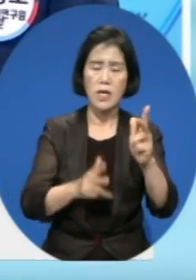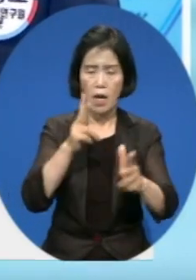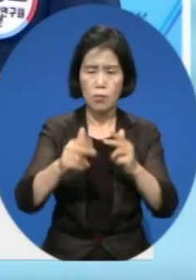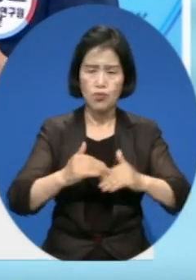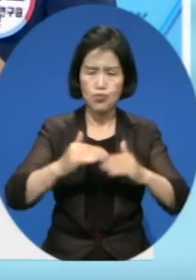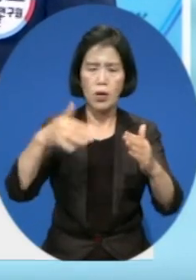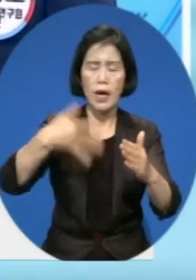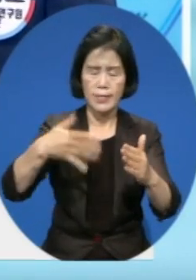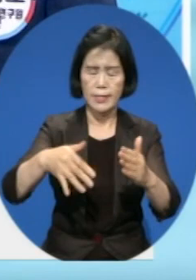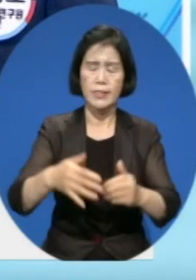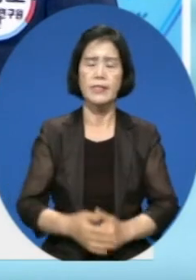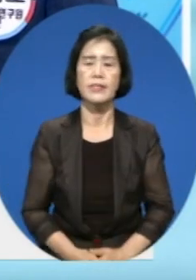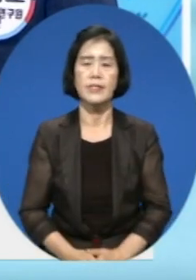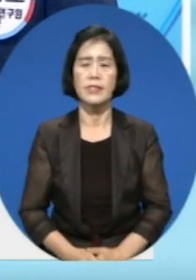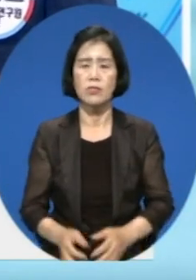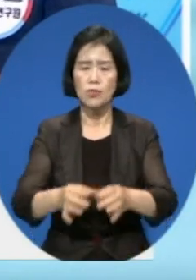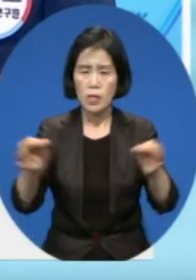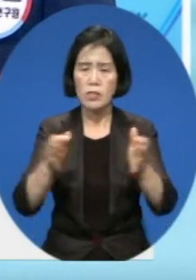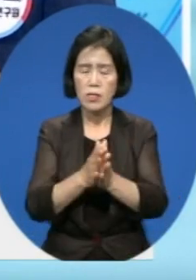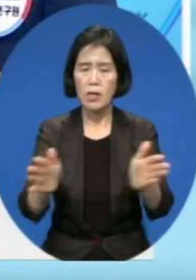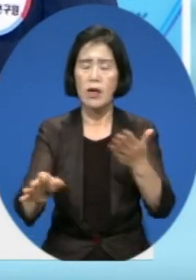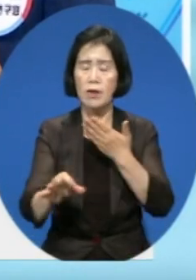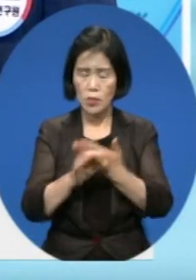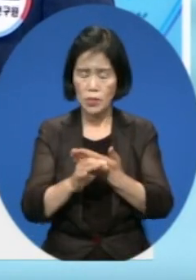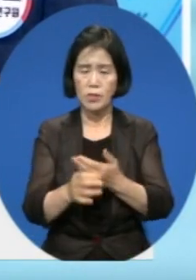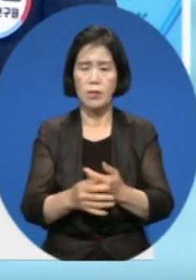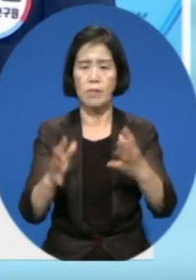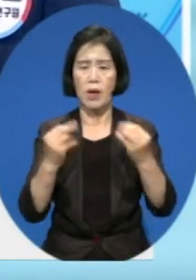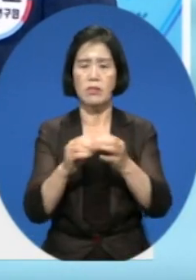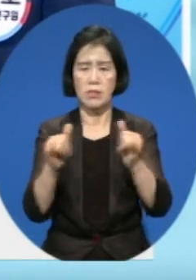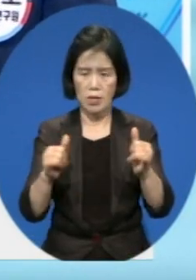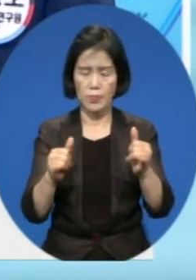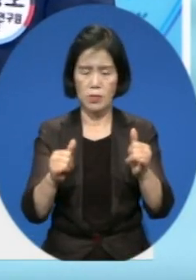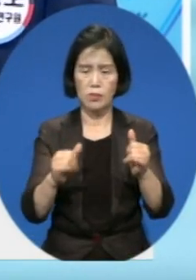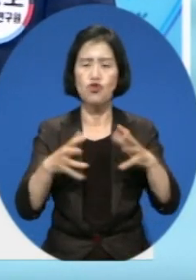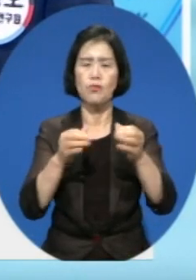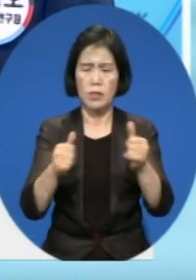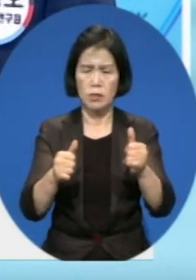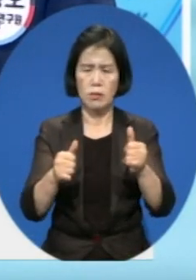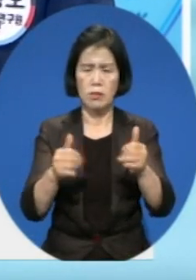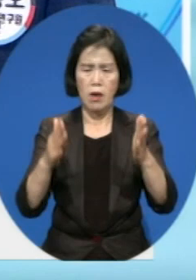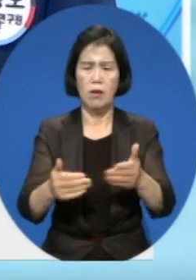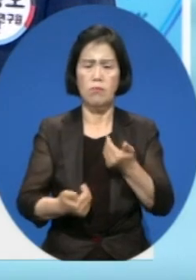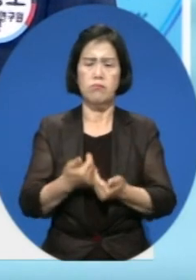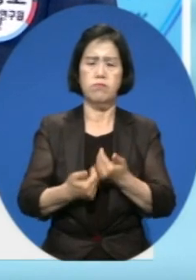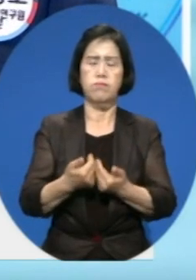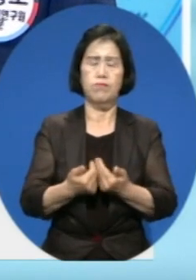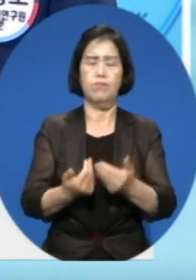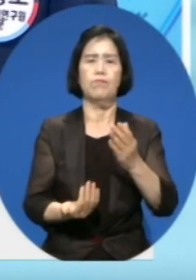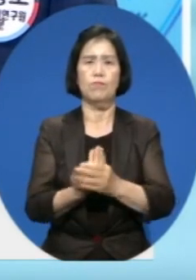안 되고 이게 이제 지급되기 시작하면 얼마나 많은 국민 간에 또뭐 을과 을의 대결이 나오지